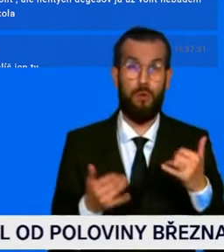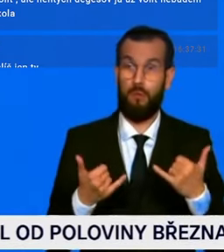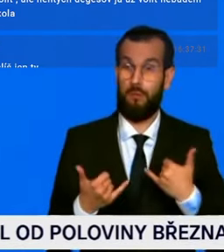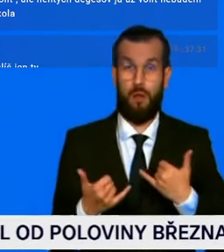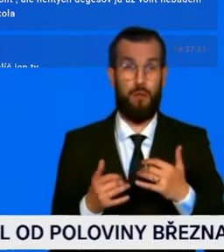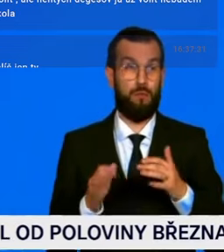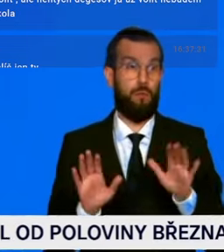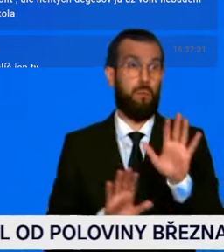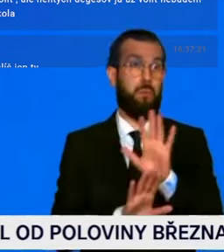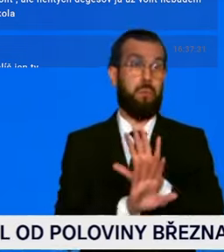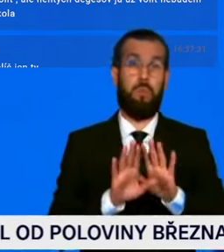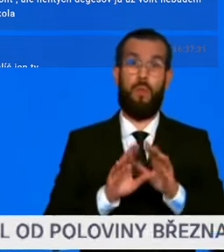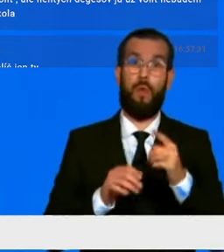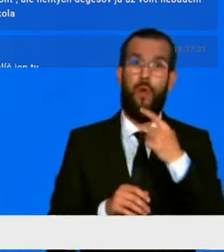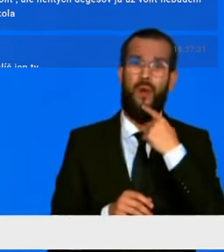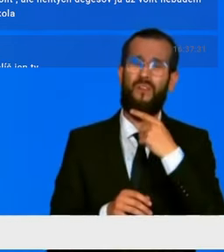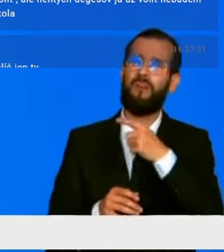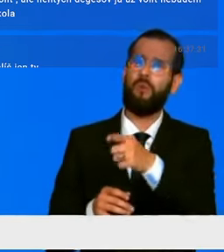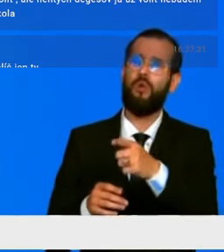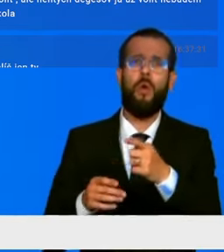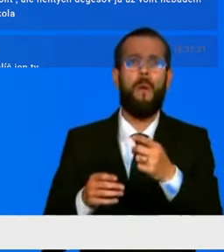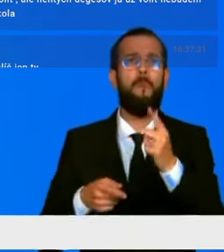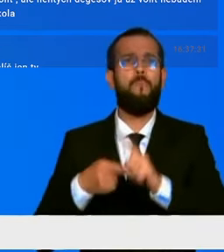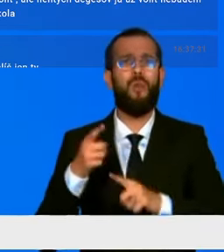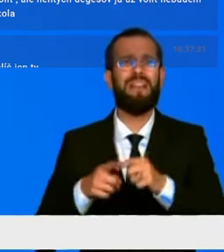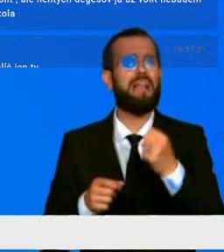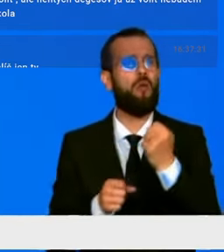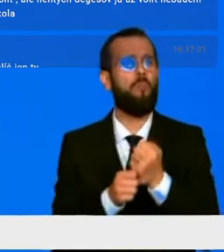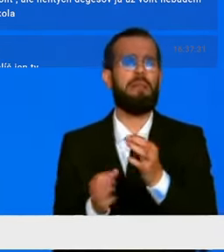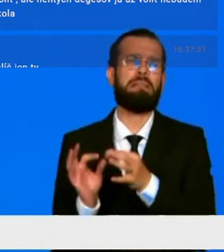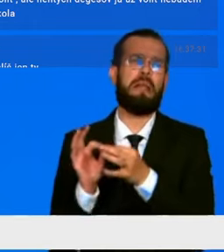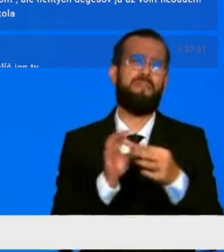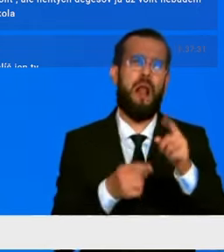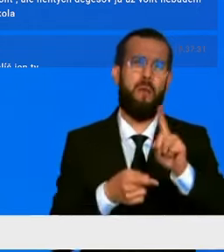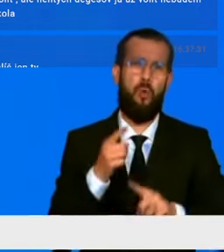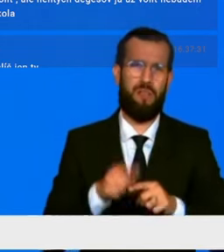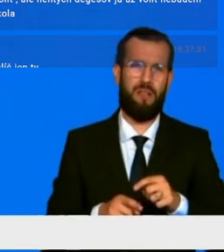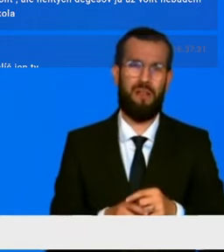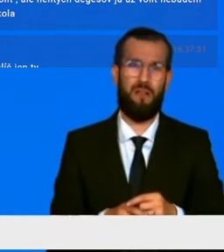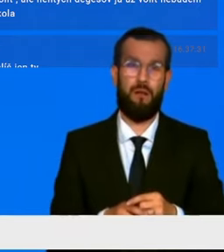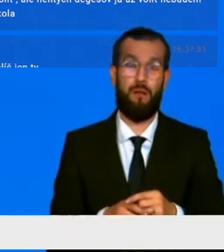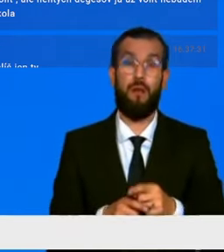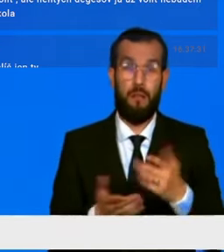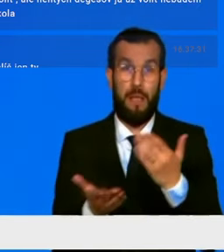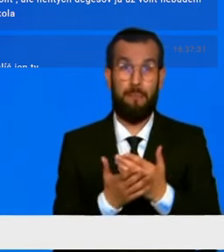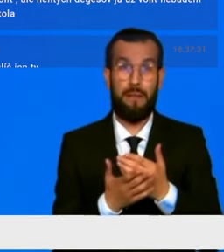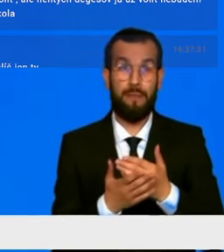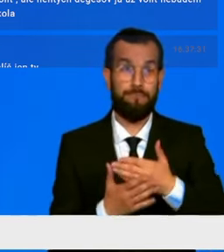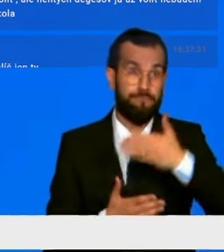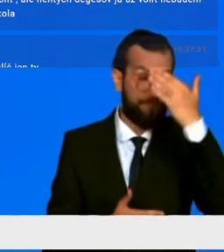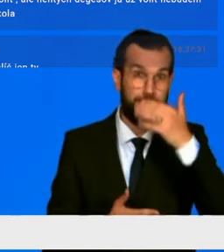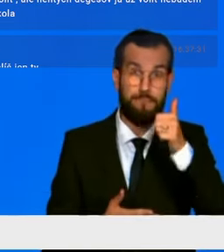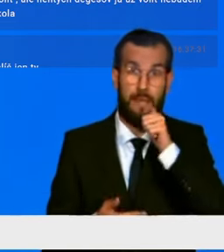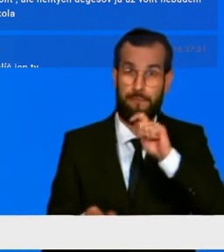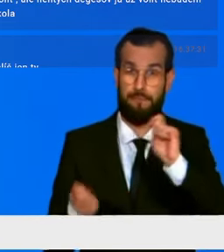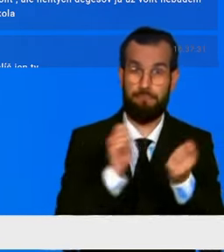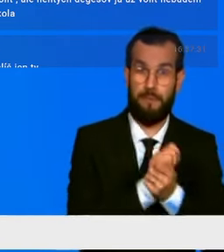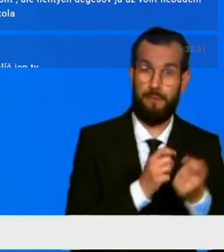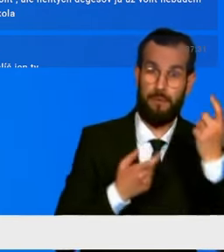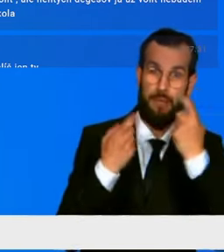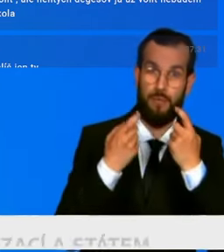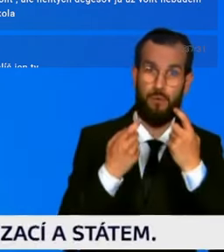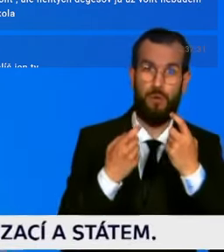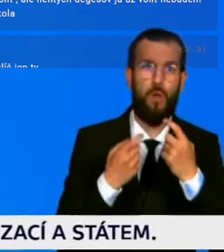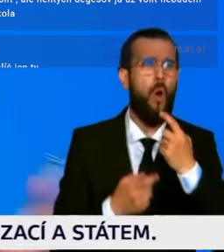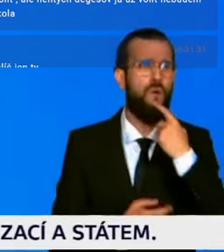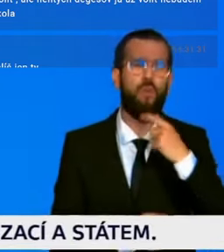robia skúsení politici ktorí celý život robili len politiku za 24 hodín o otočia svoj názor o vojne na Ukrajine